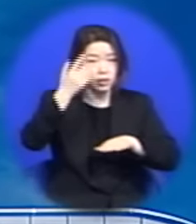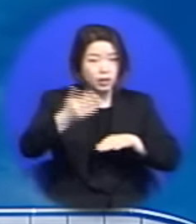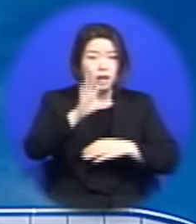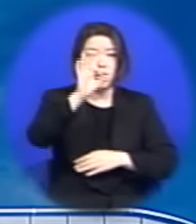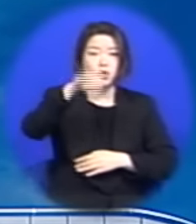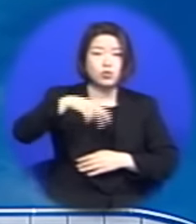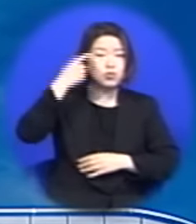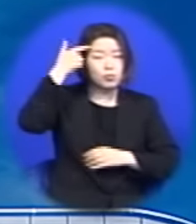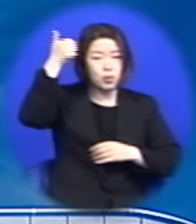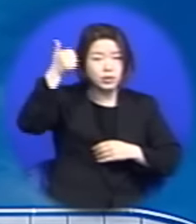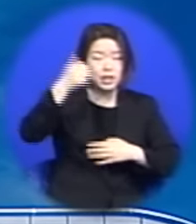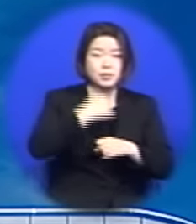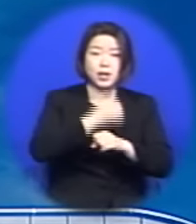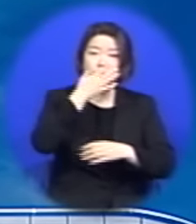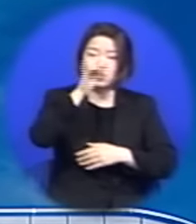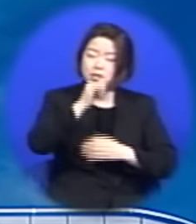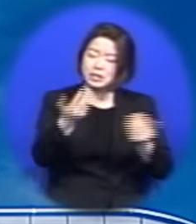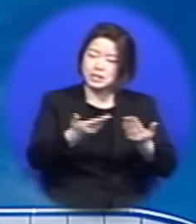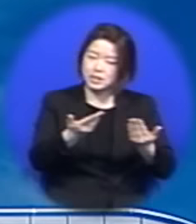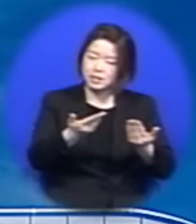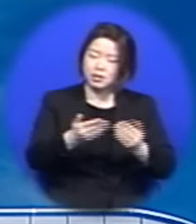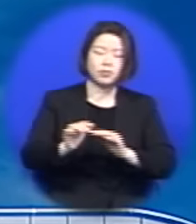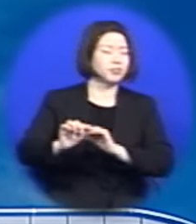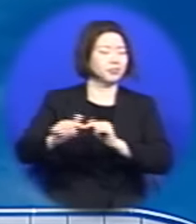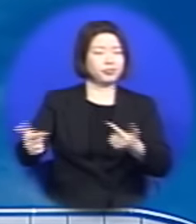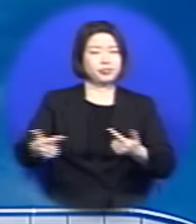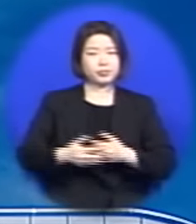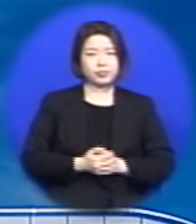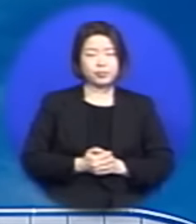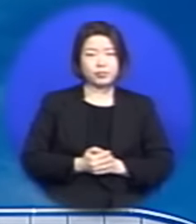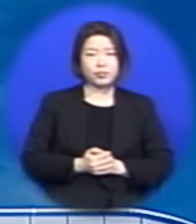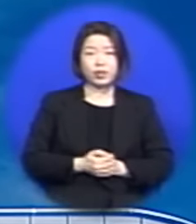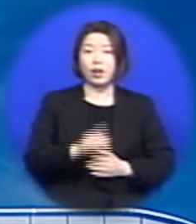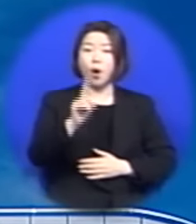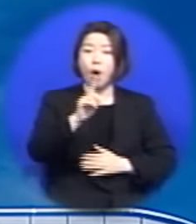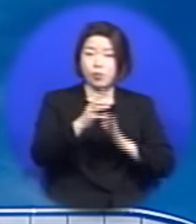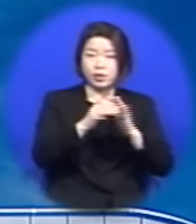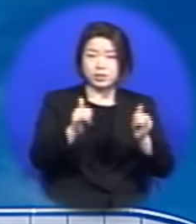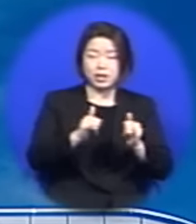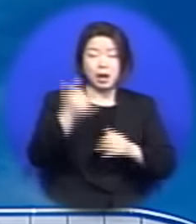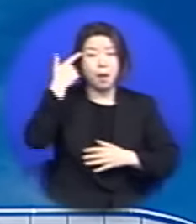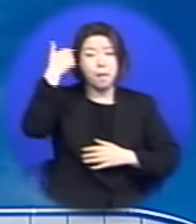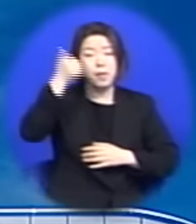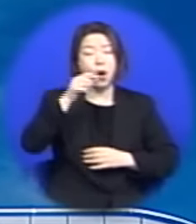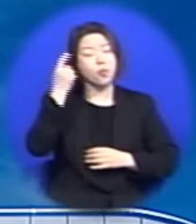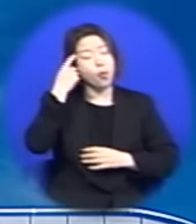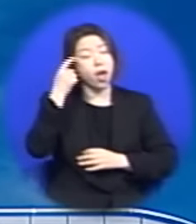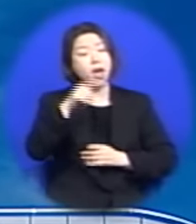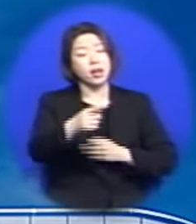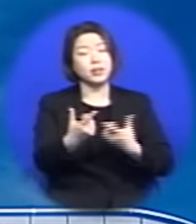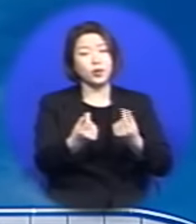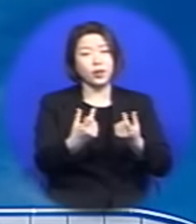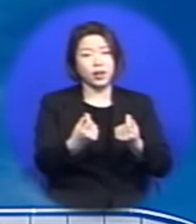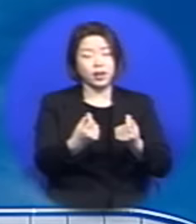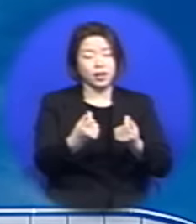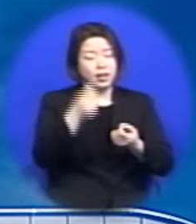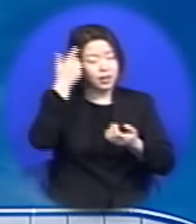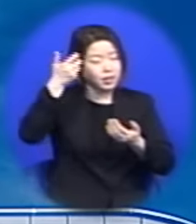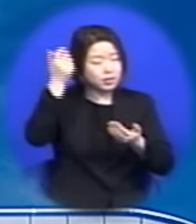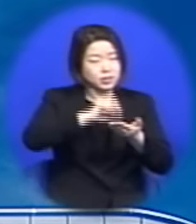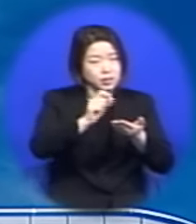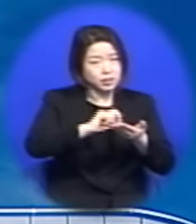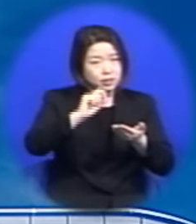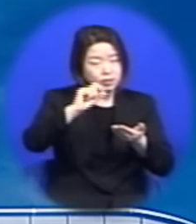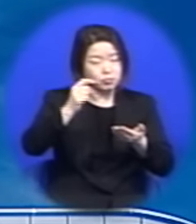수 있는 무슨 그런 거겠지 아닙니다 어느 분이 목사 왜 그렇게 용성 기는 쓰라고 그러세요